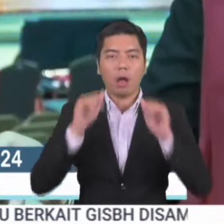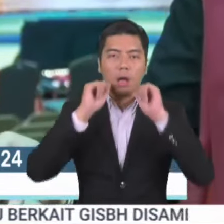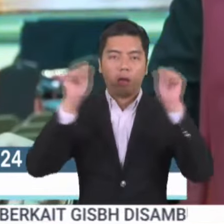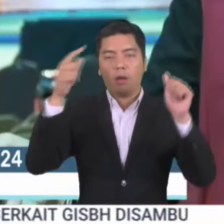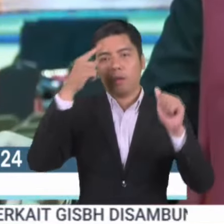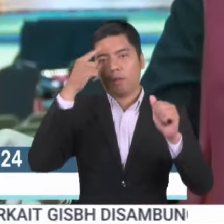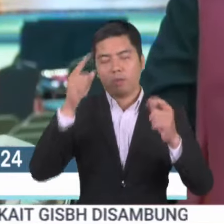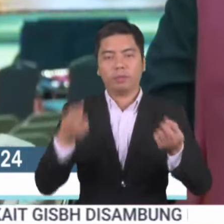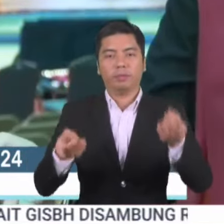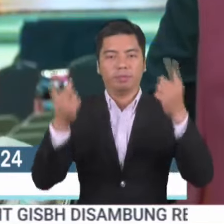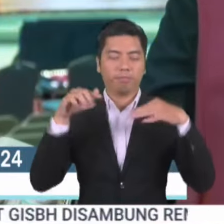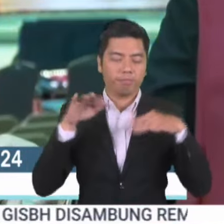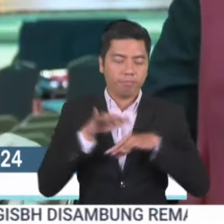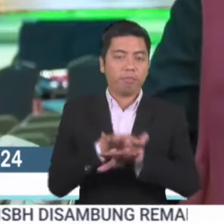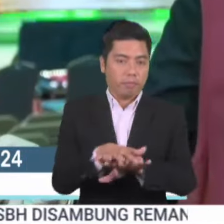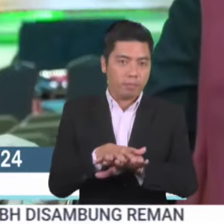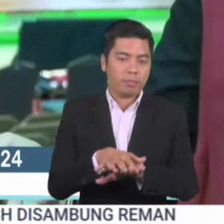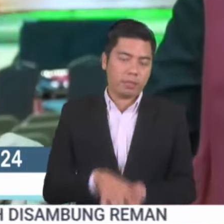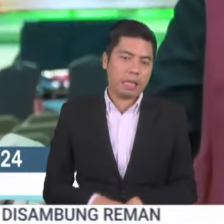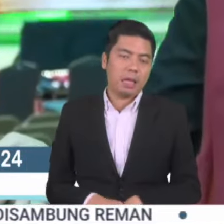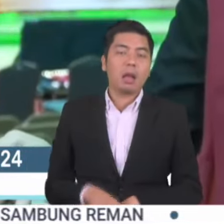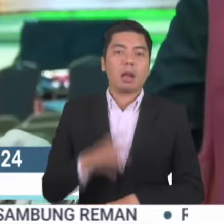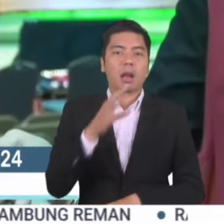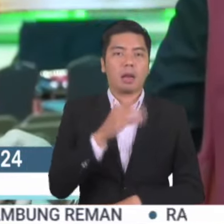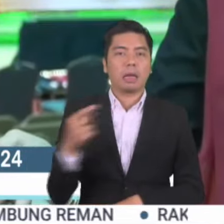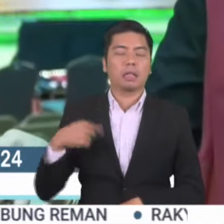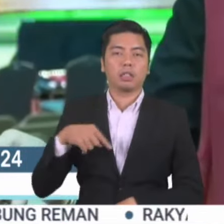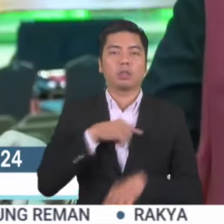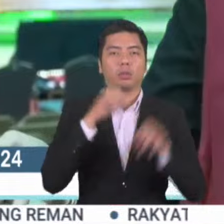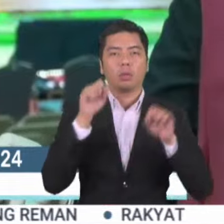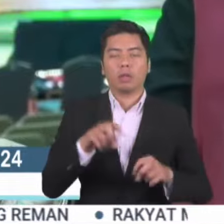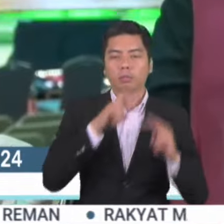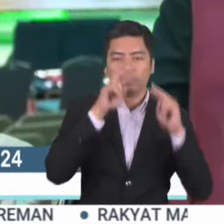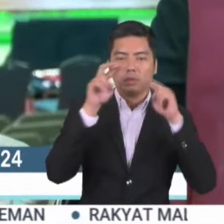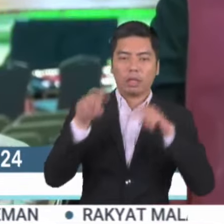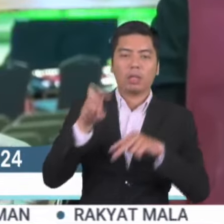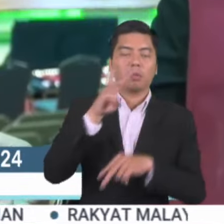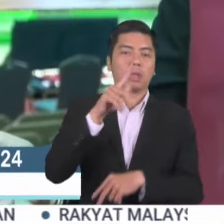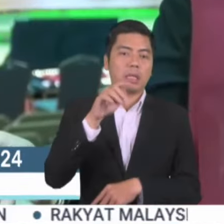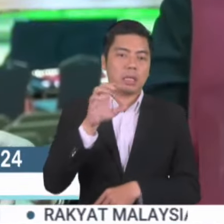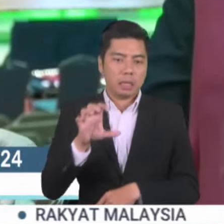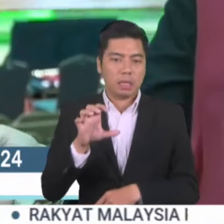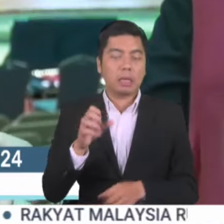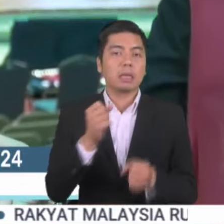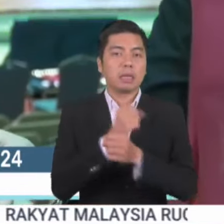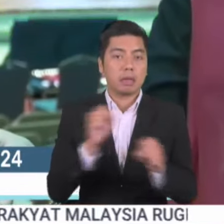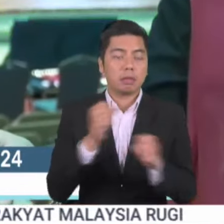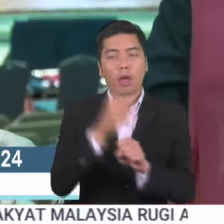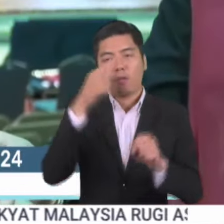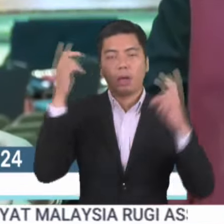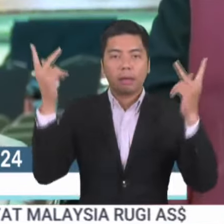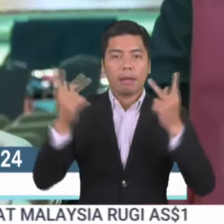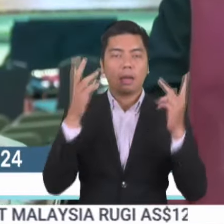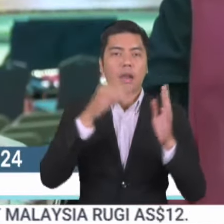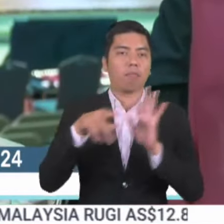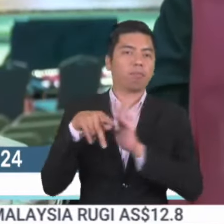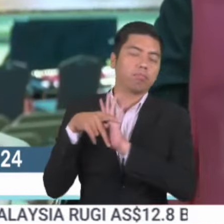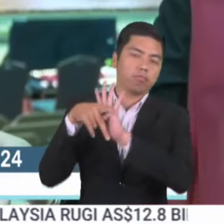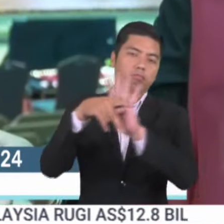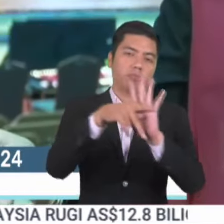Oktober menyaksikannya lah. Dan antara lain juga Alisa, kita boleh lihat di WTC ini kita sediakan carnival, pameran-pameran